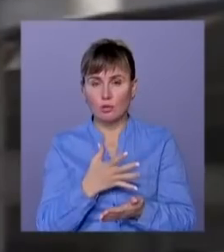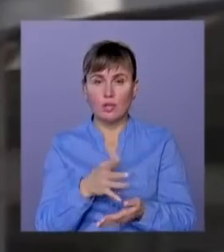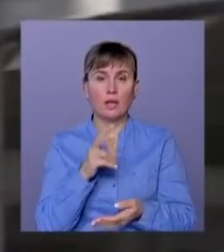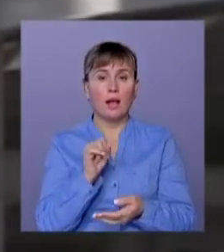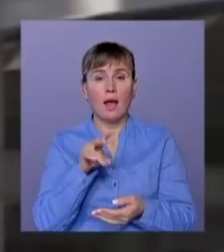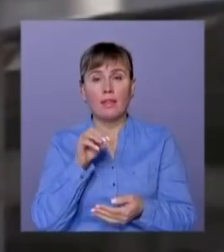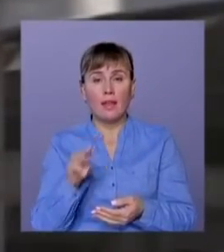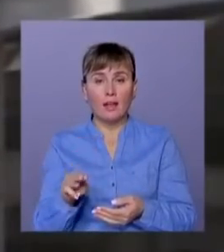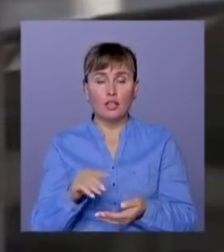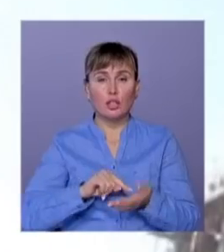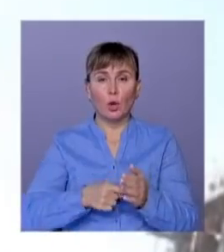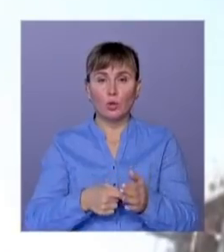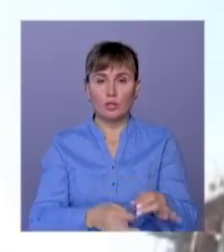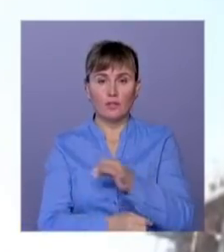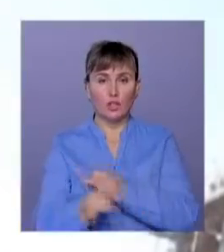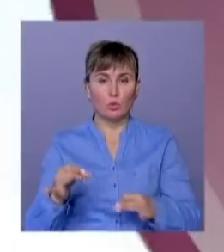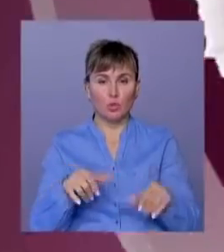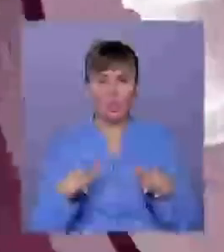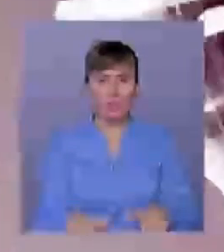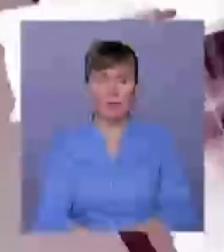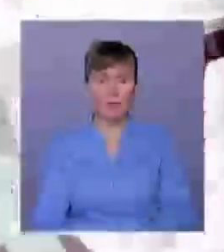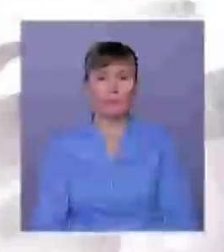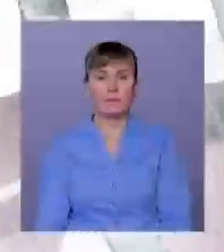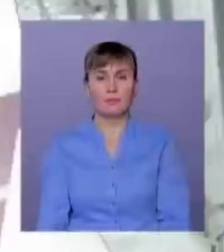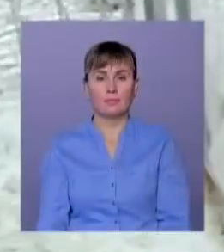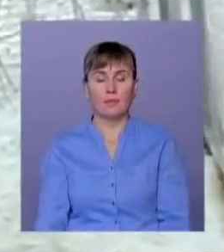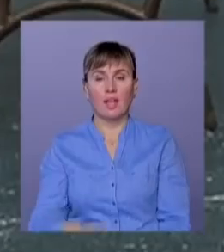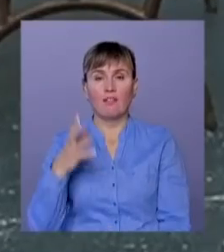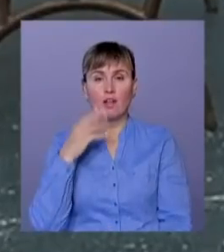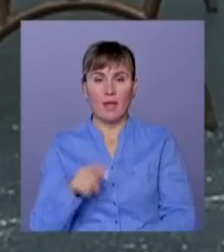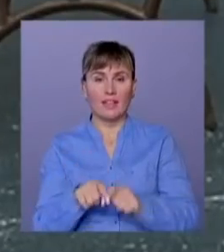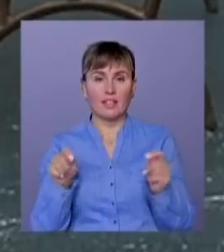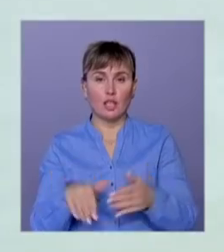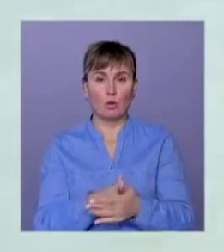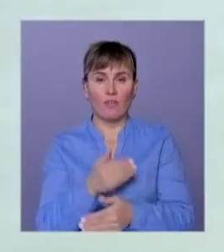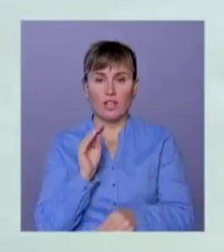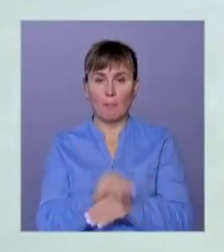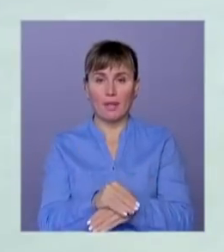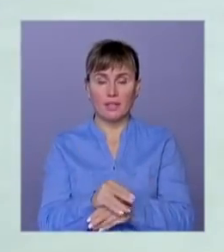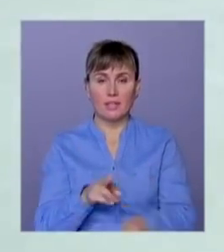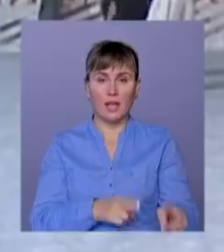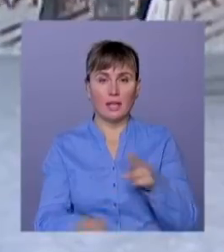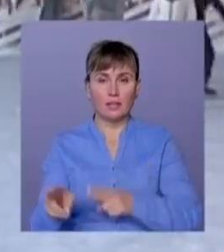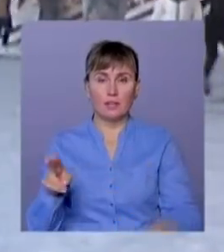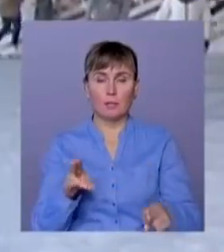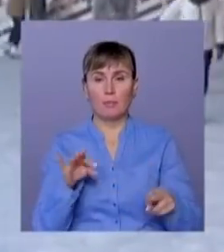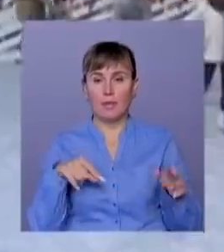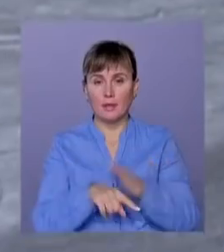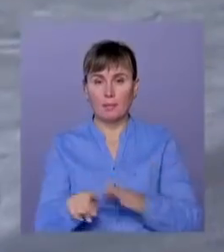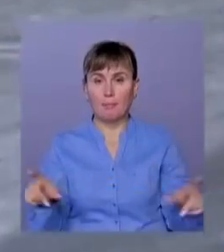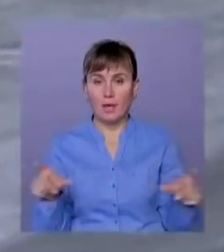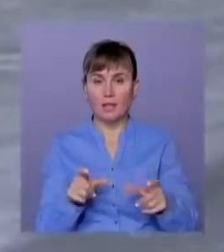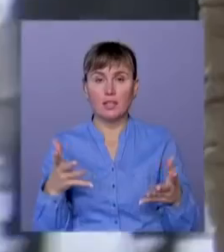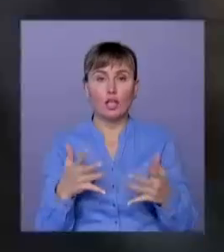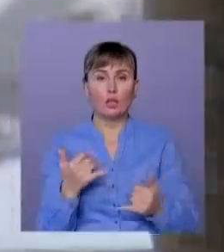Бозумбаев поставил точку в дискуссиях. В Алматы открылись новые дополнительные катки при торговых центрах. Какие услуги